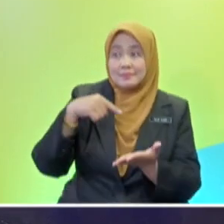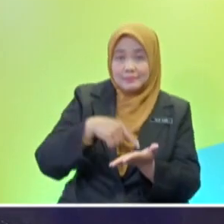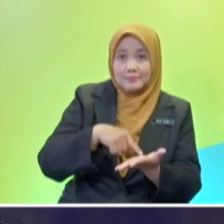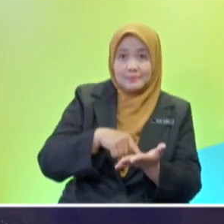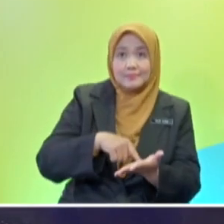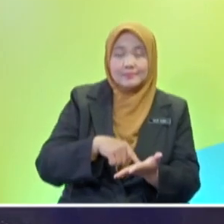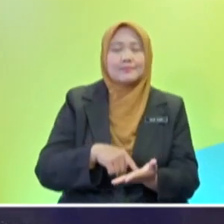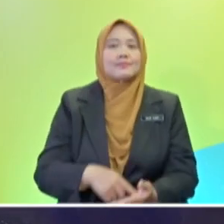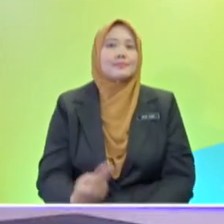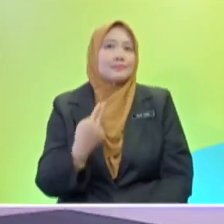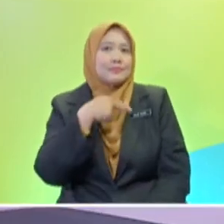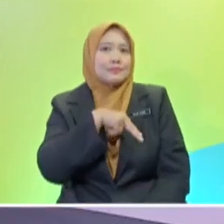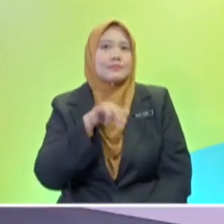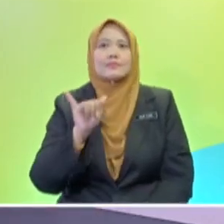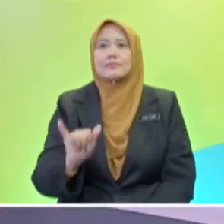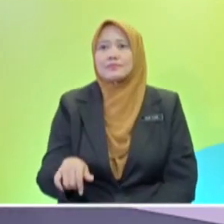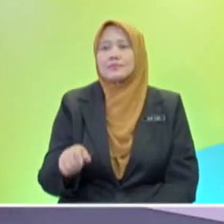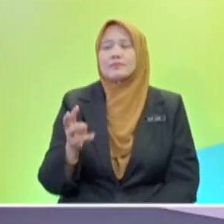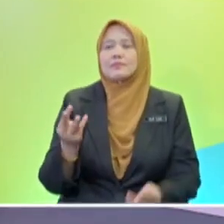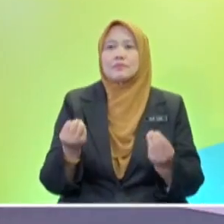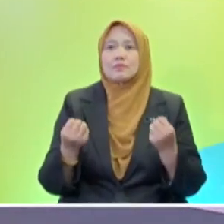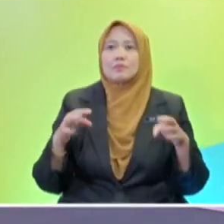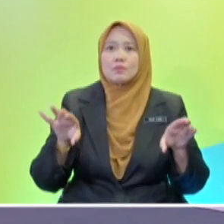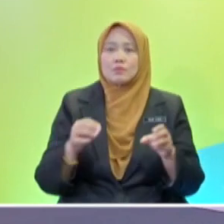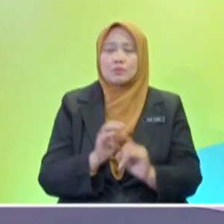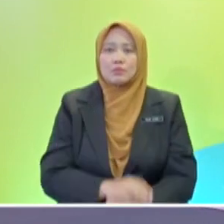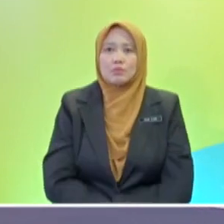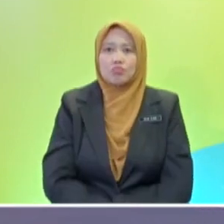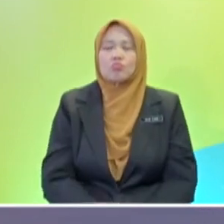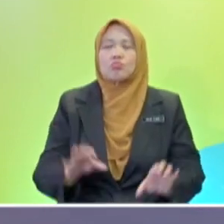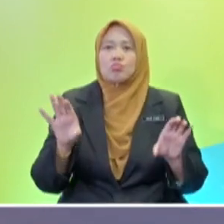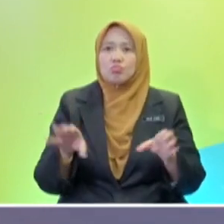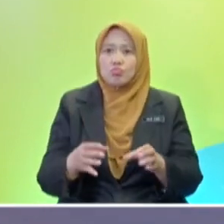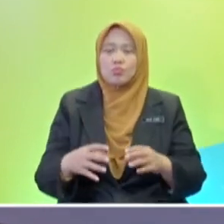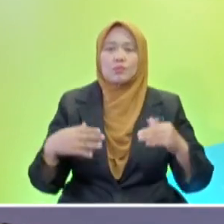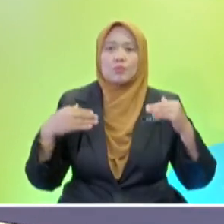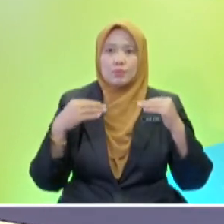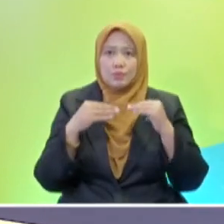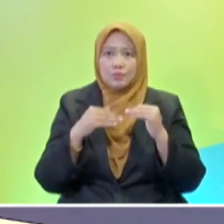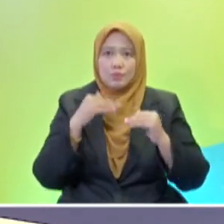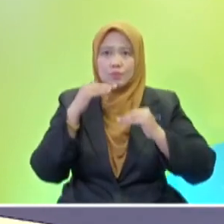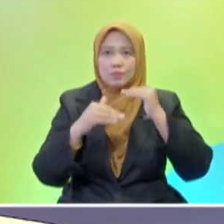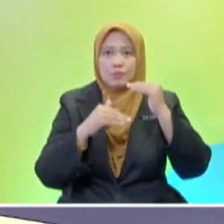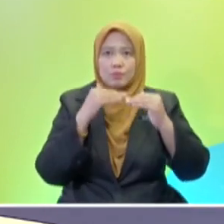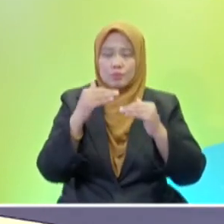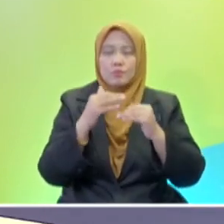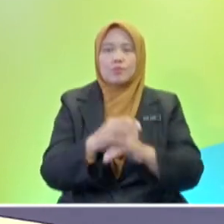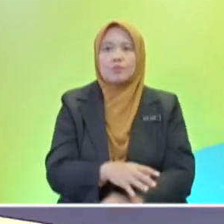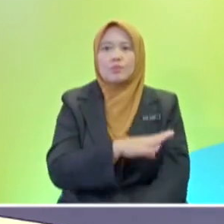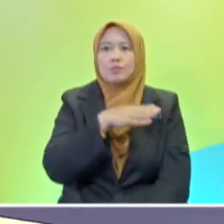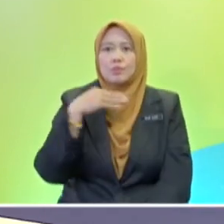nanti yaitu teknik gabungan bidang membentuk dan membuat binaan yang kita gabungkan untuk subjek Tahun